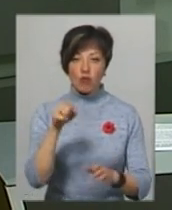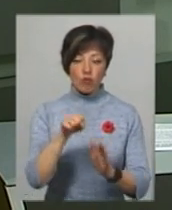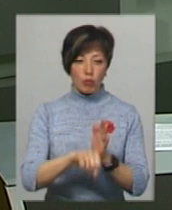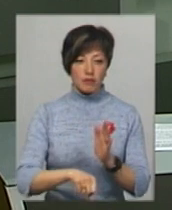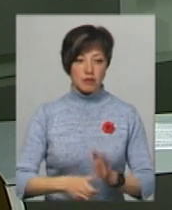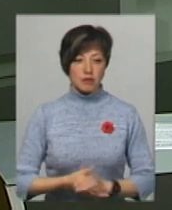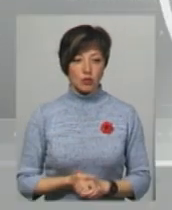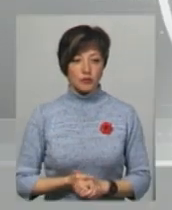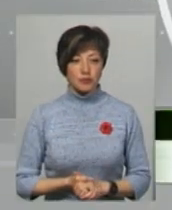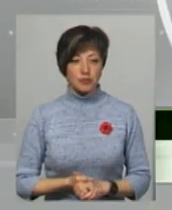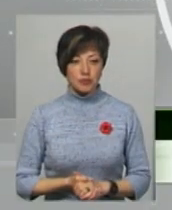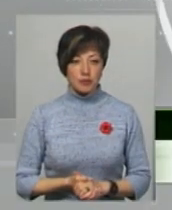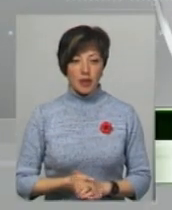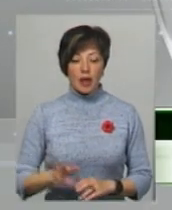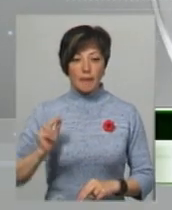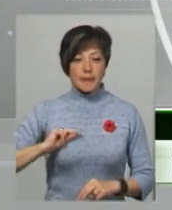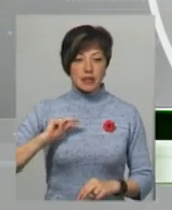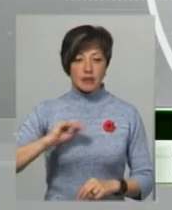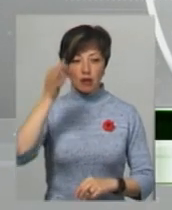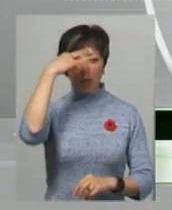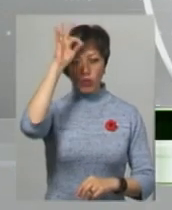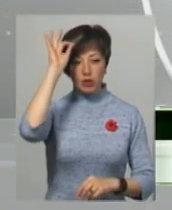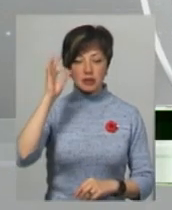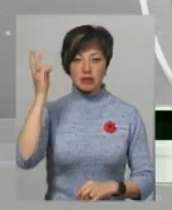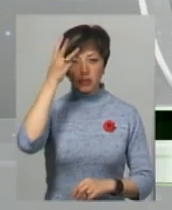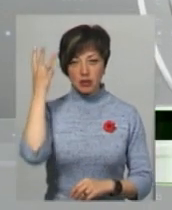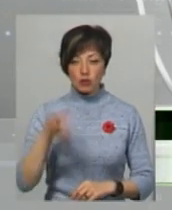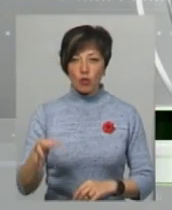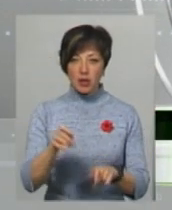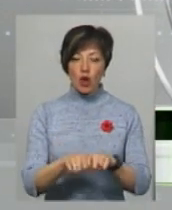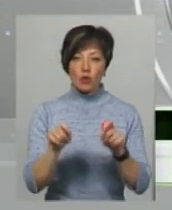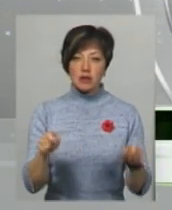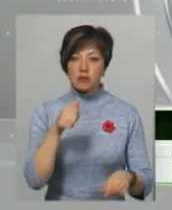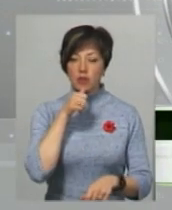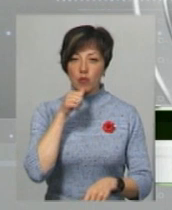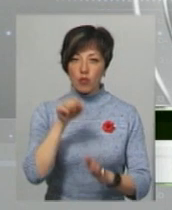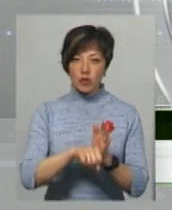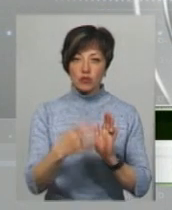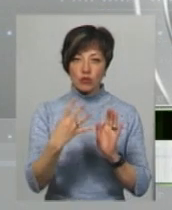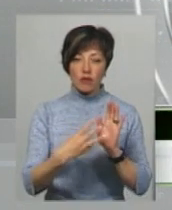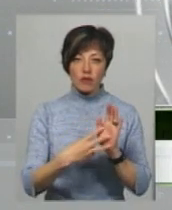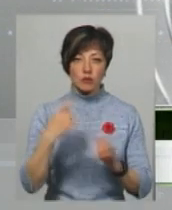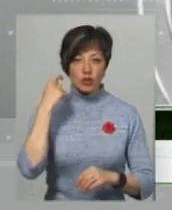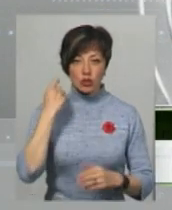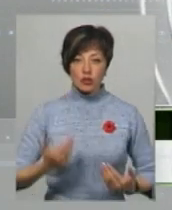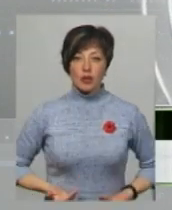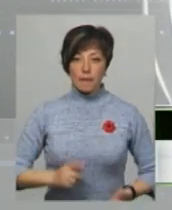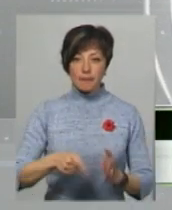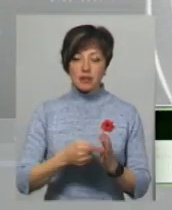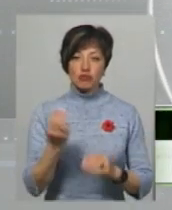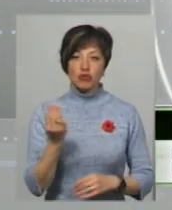вбивство. Працівники поліції Хмельницької області розкрили замах на вбивство 48-річної мешканки